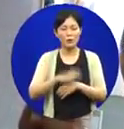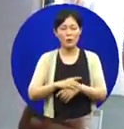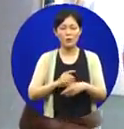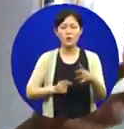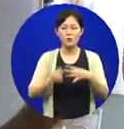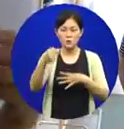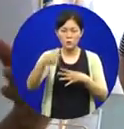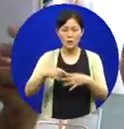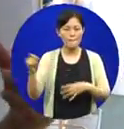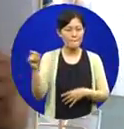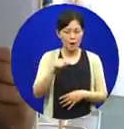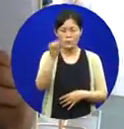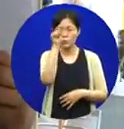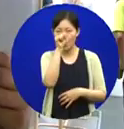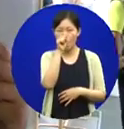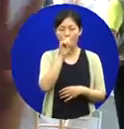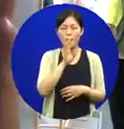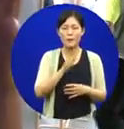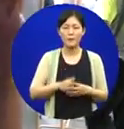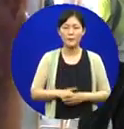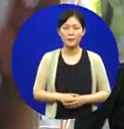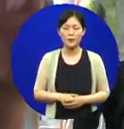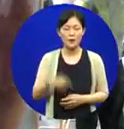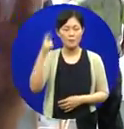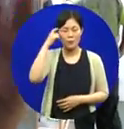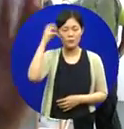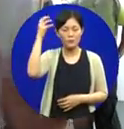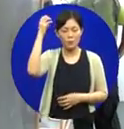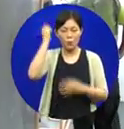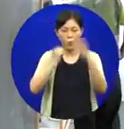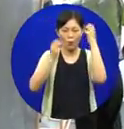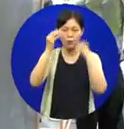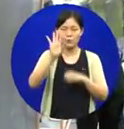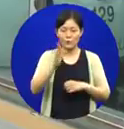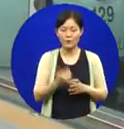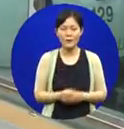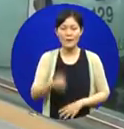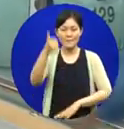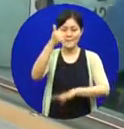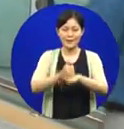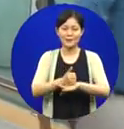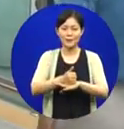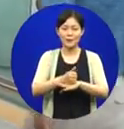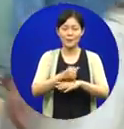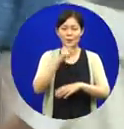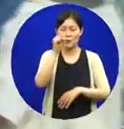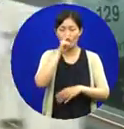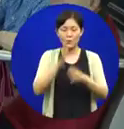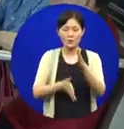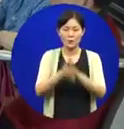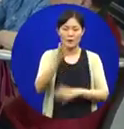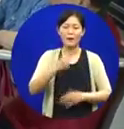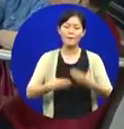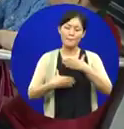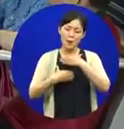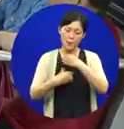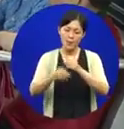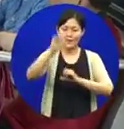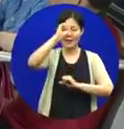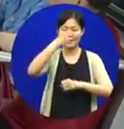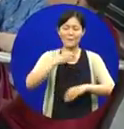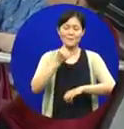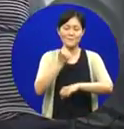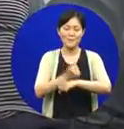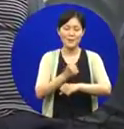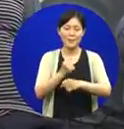그러니까는 좀 더 이해가 빠르고 그 이제 머릿속에 쏙쏙 들어오네요. 마지막으로 용인 시민의 발을 더욱